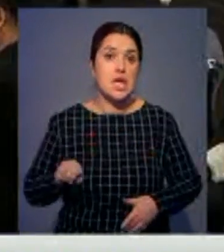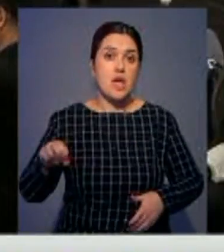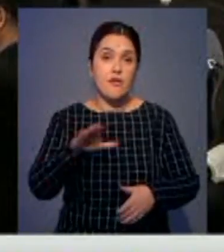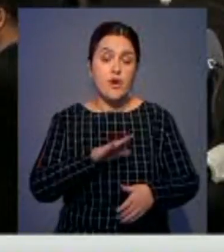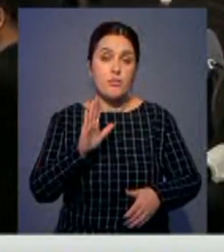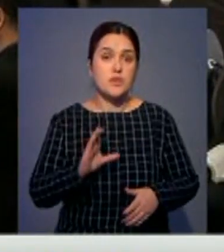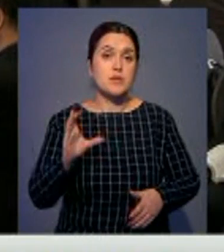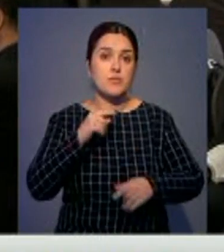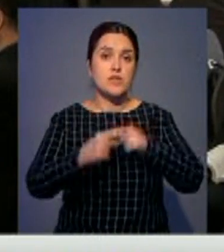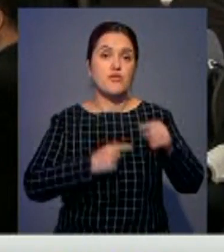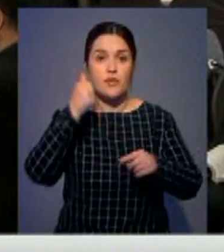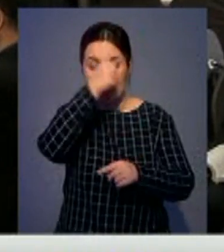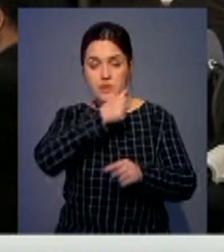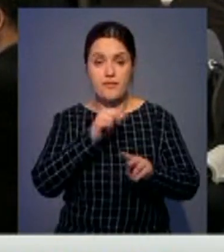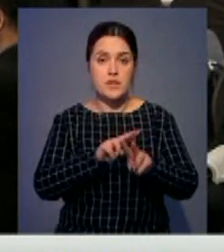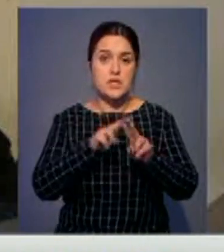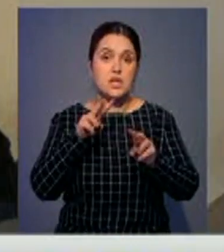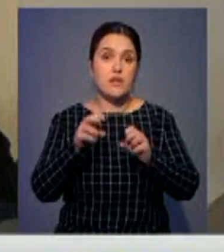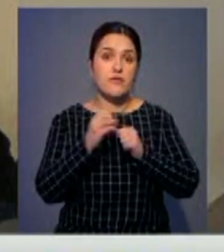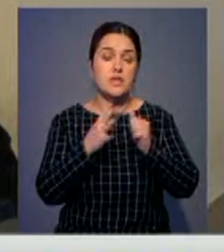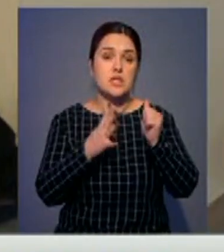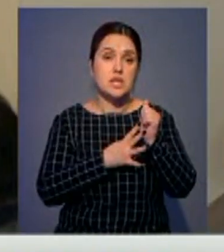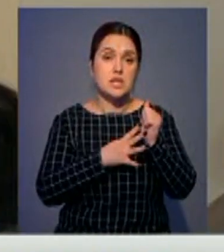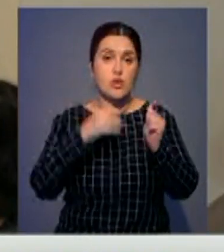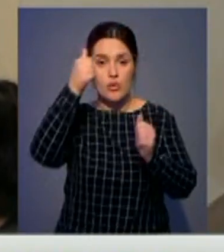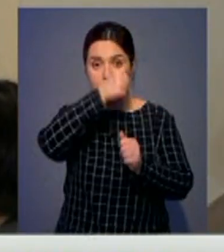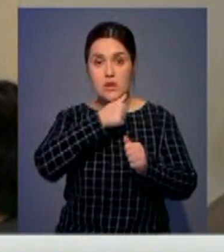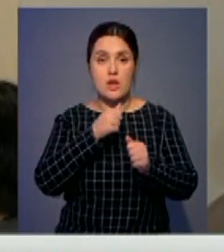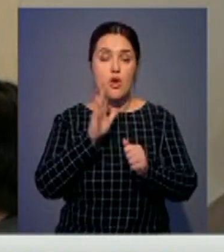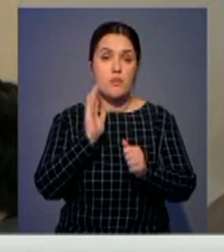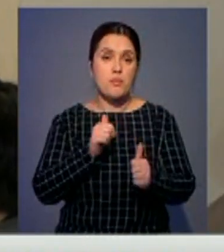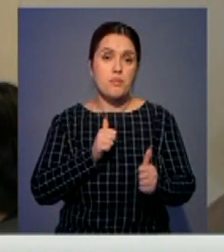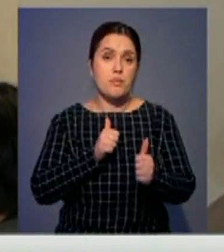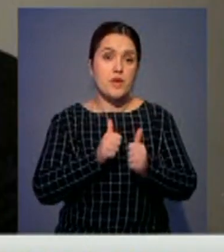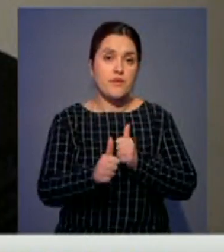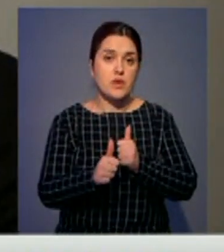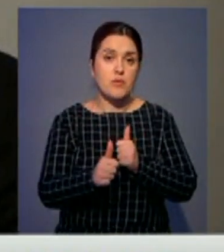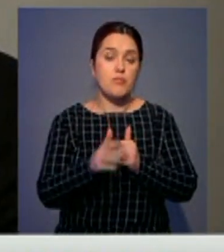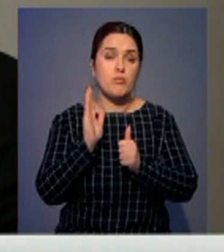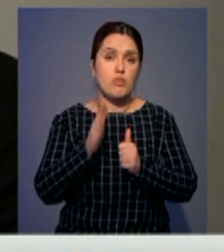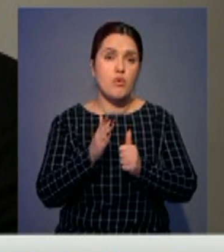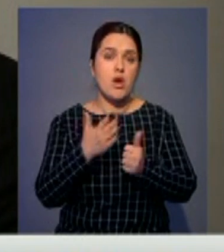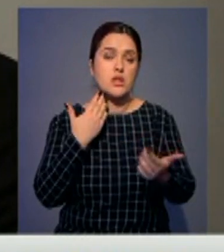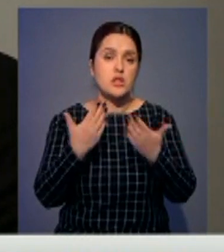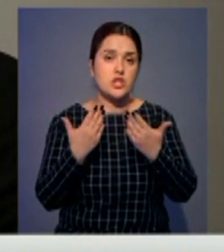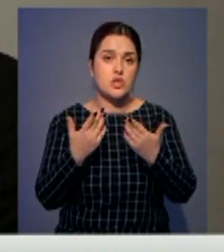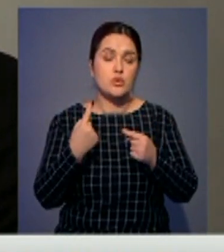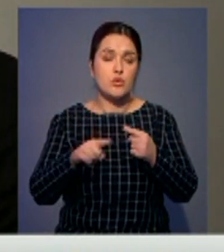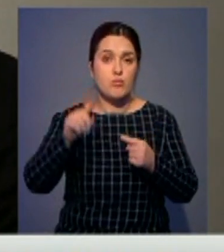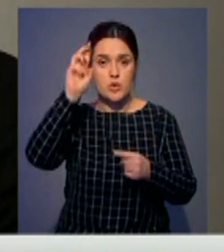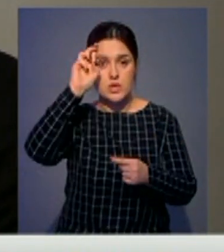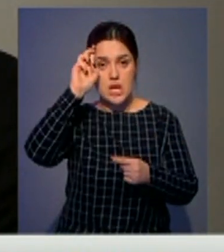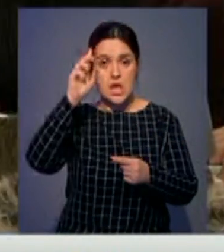который пройдет в сентябре следующего года в Астане. 19-й год обещает быть прорывным в двусторонних отношениях.